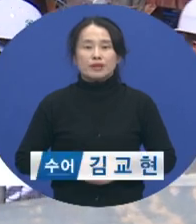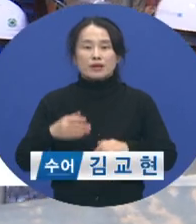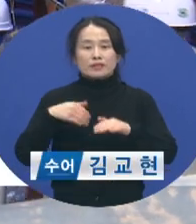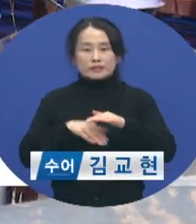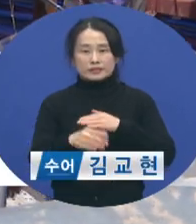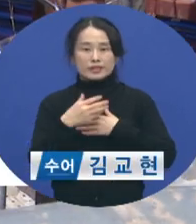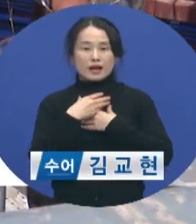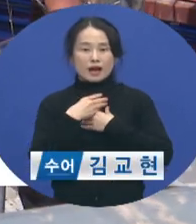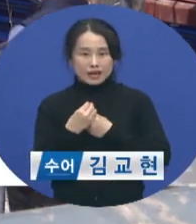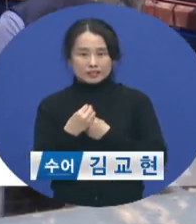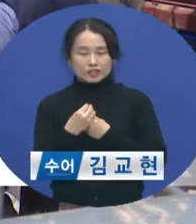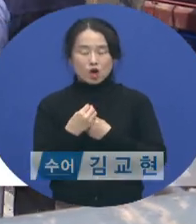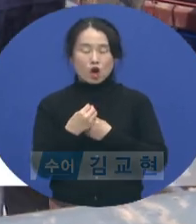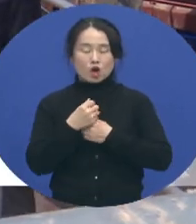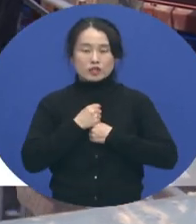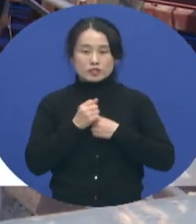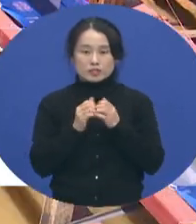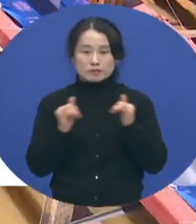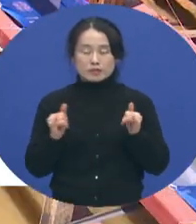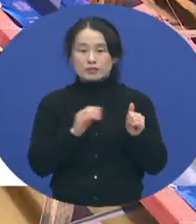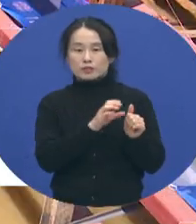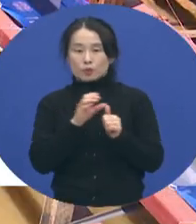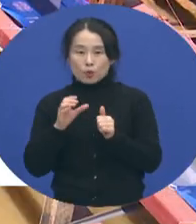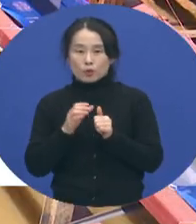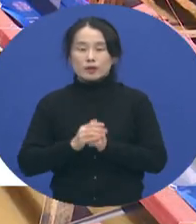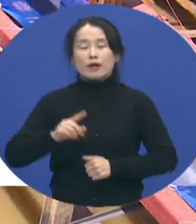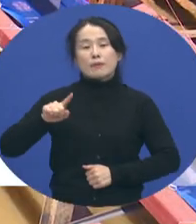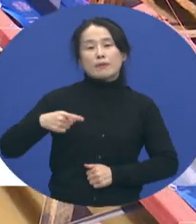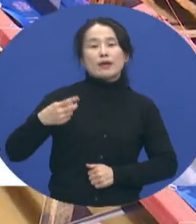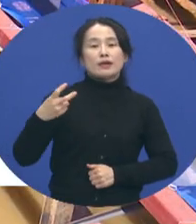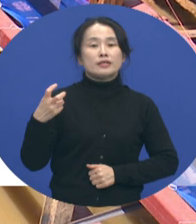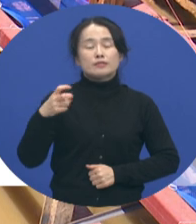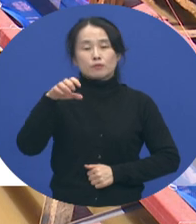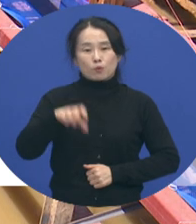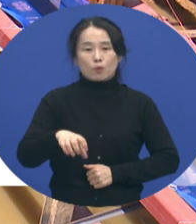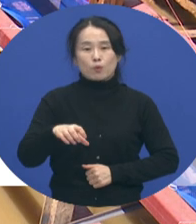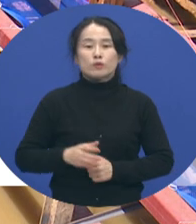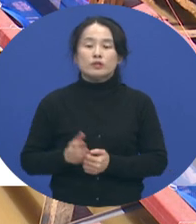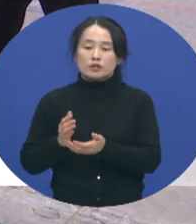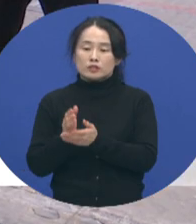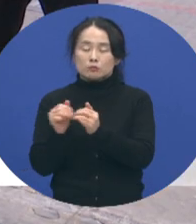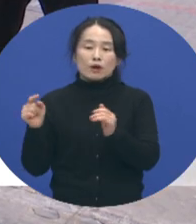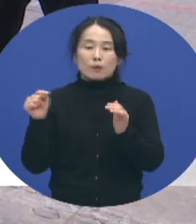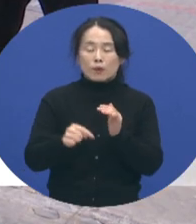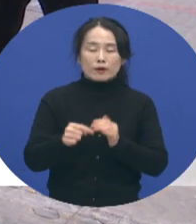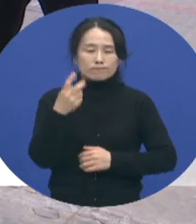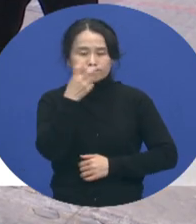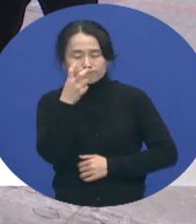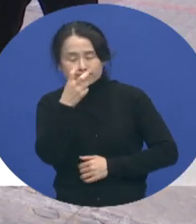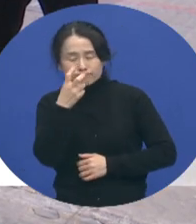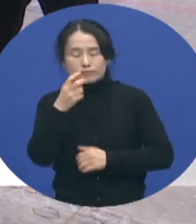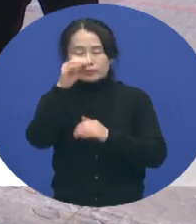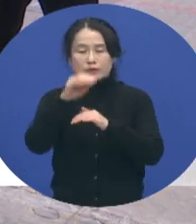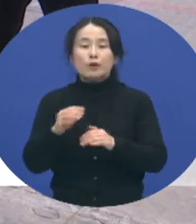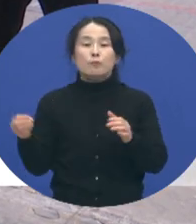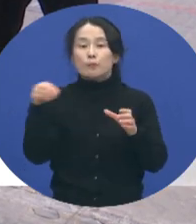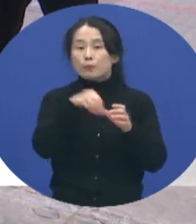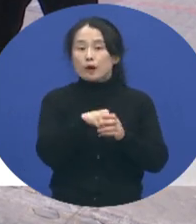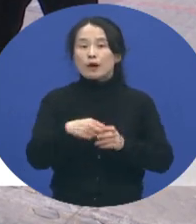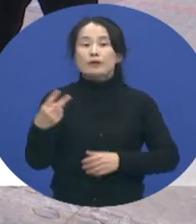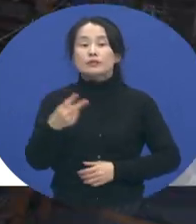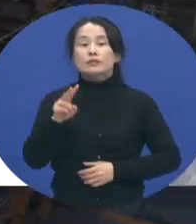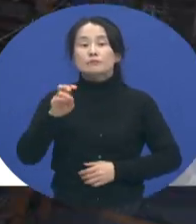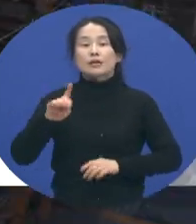경기도가 경기 지하 안전직 흥미를 활용해 올해 126개소 지하개발 사업장에 전문가 현장 점검을 지원하는 등의